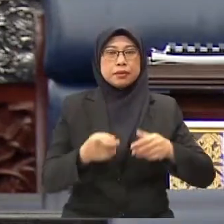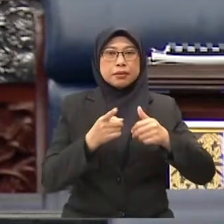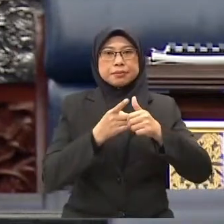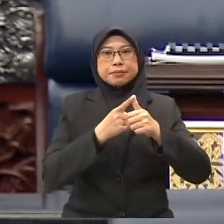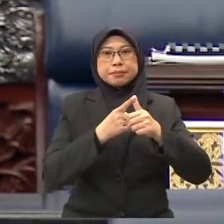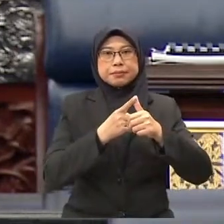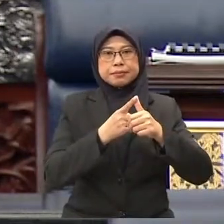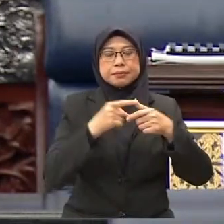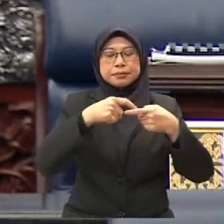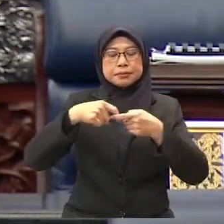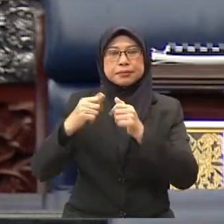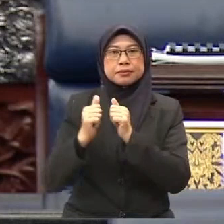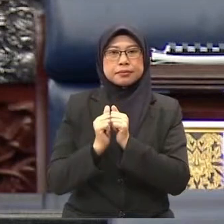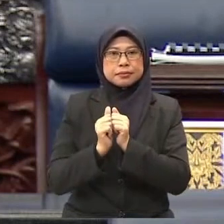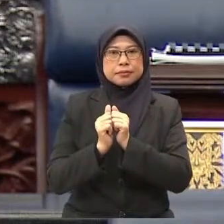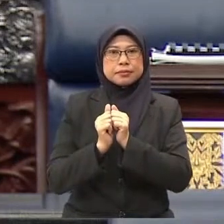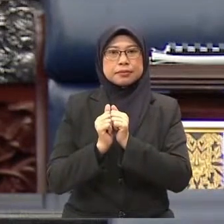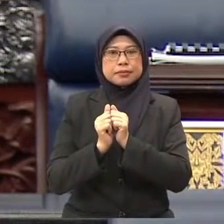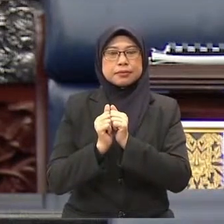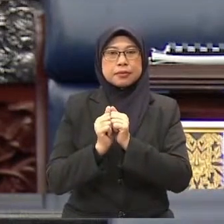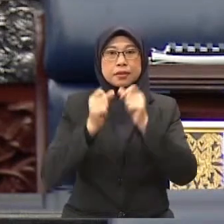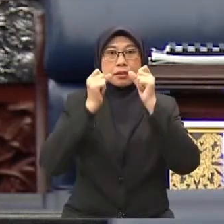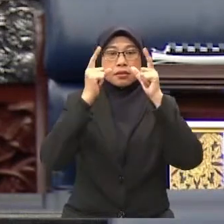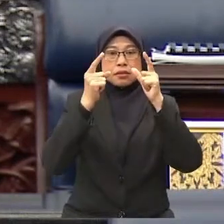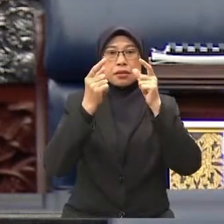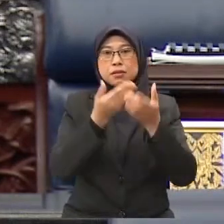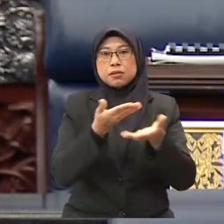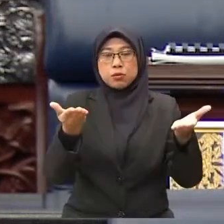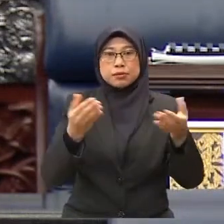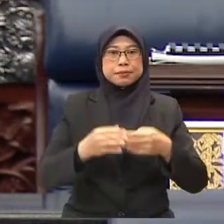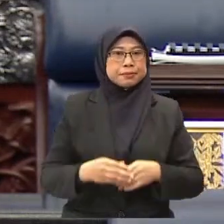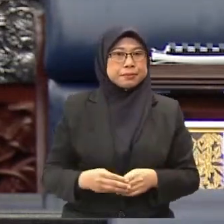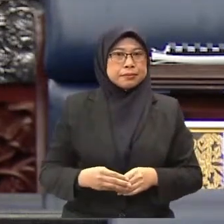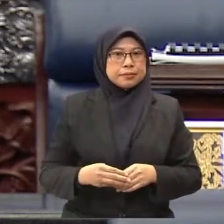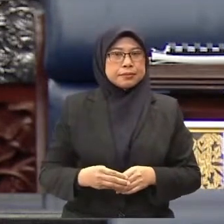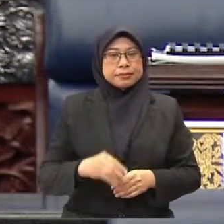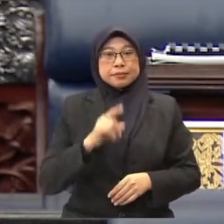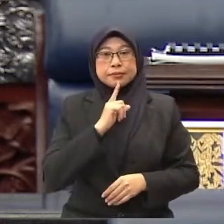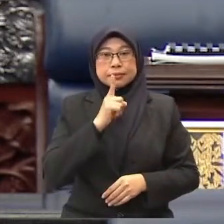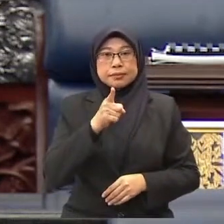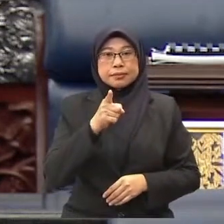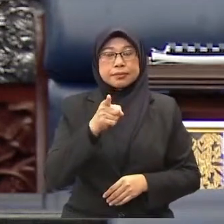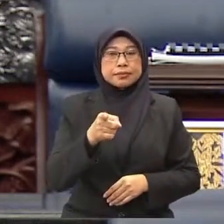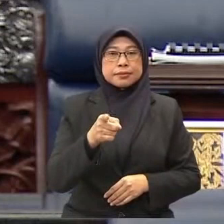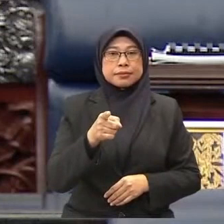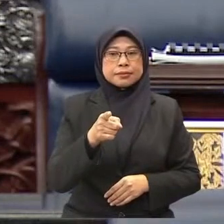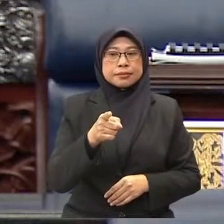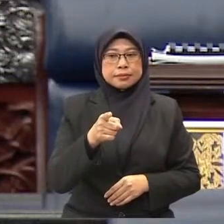Pertamanya, berkaitan dengan public awareness, dengan izin, memang sebenarnya selain